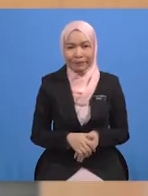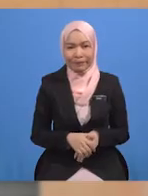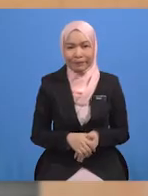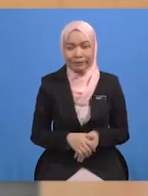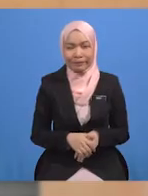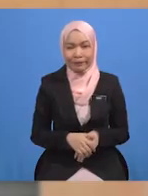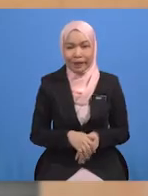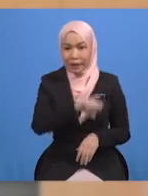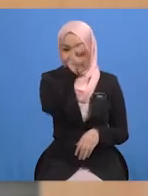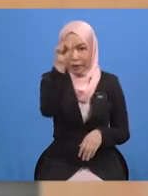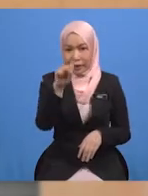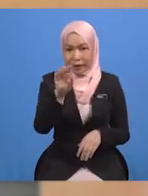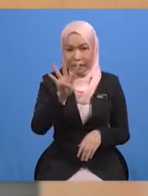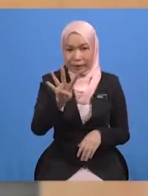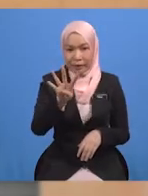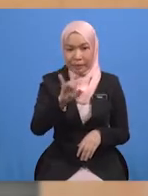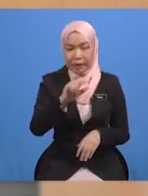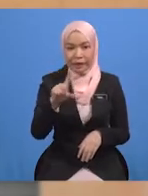Soalan yang keempat ialah,